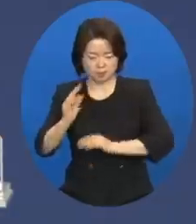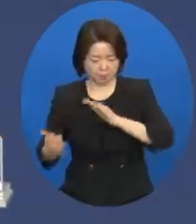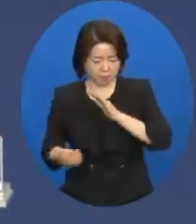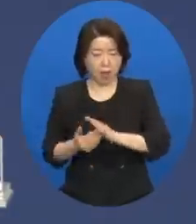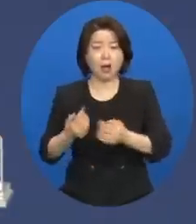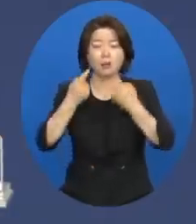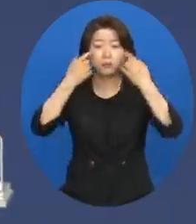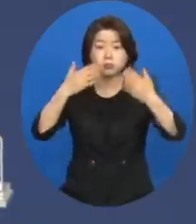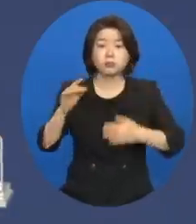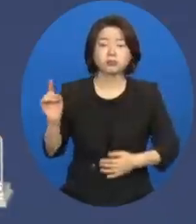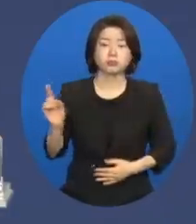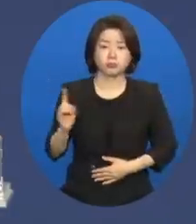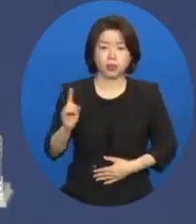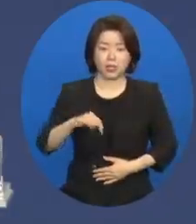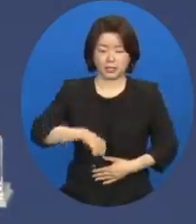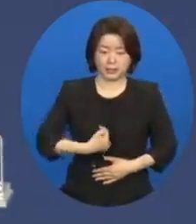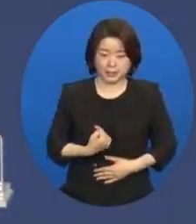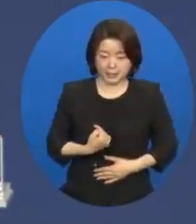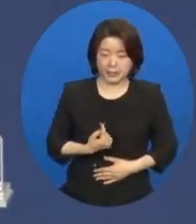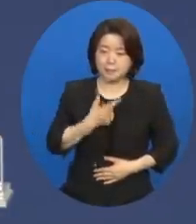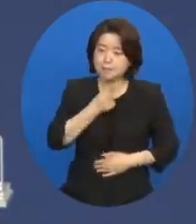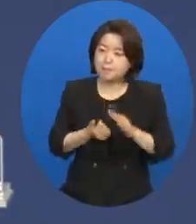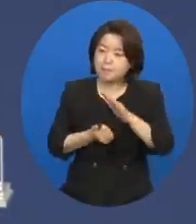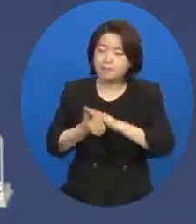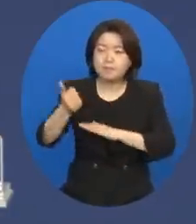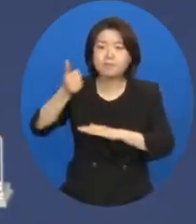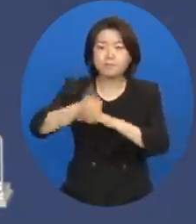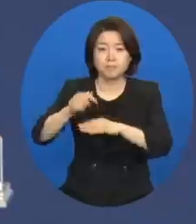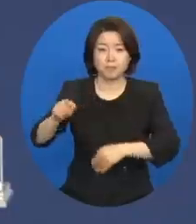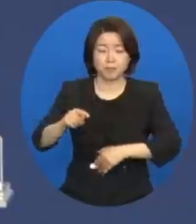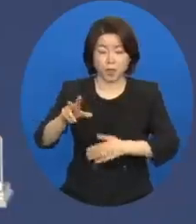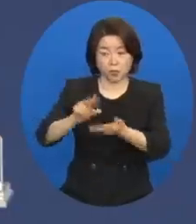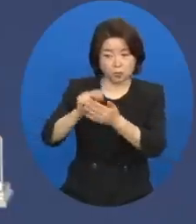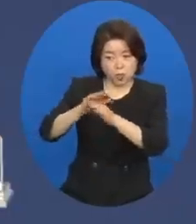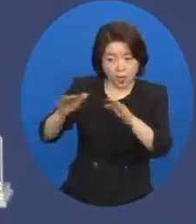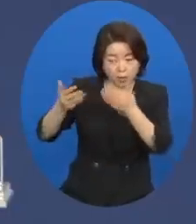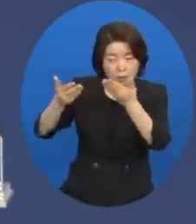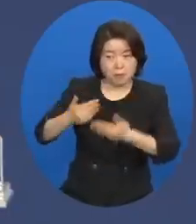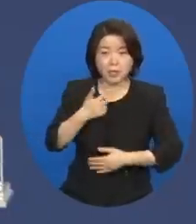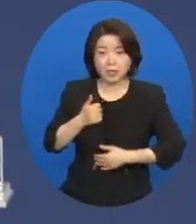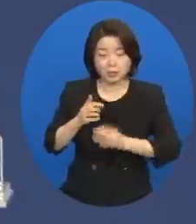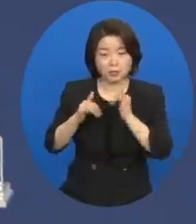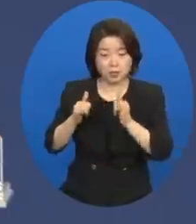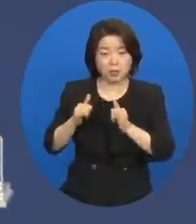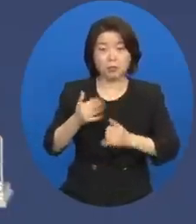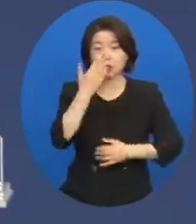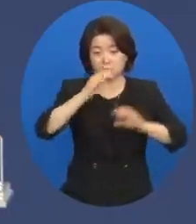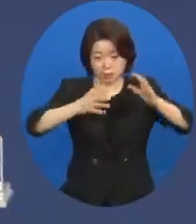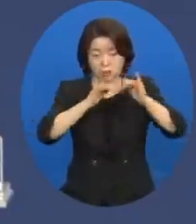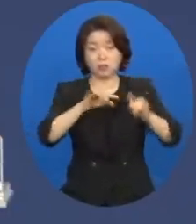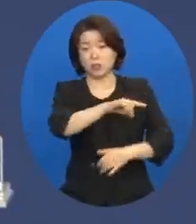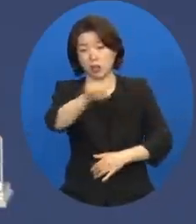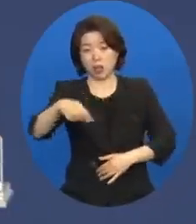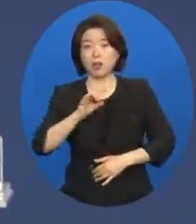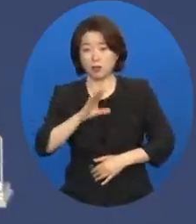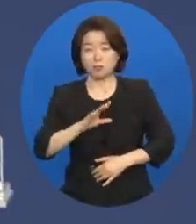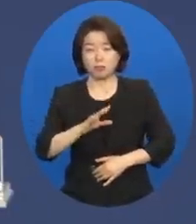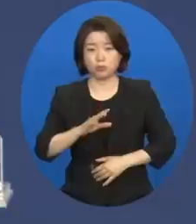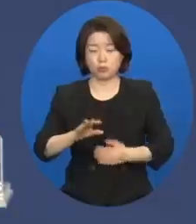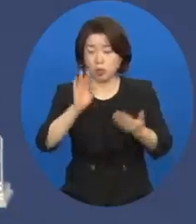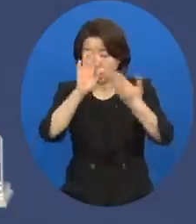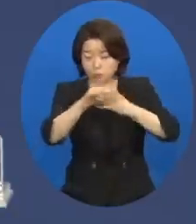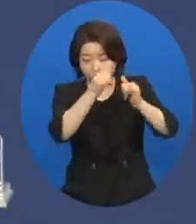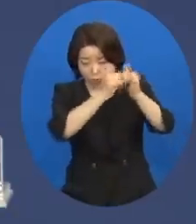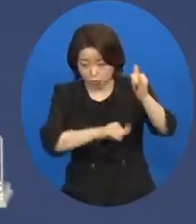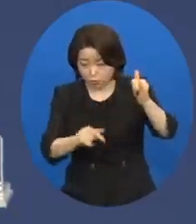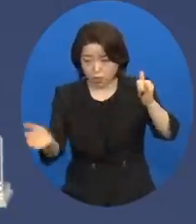분명하게 이 자기들의 소원 성취와 문제 해결을 받았던 사람들은 이들밖에 없어요. 그 이후에 역사